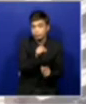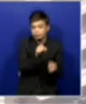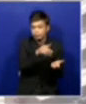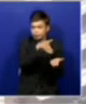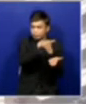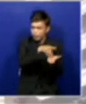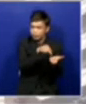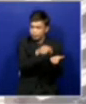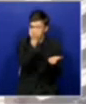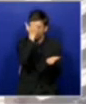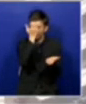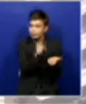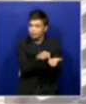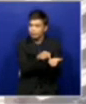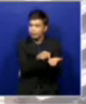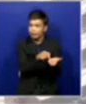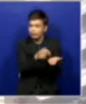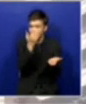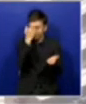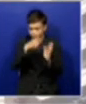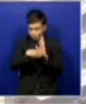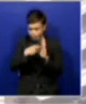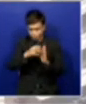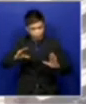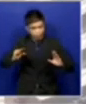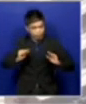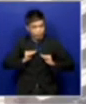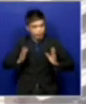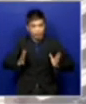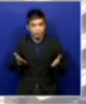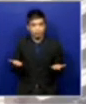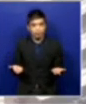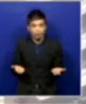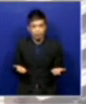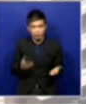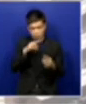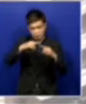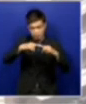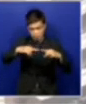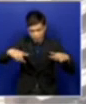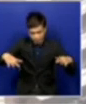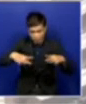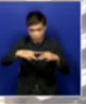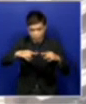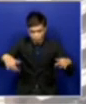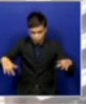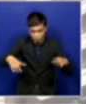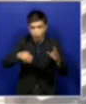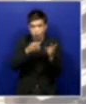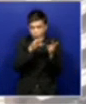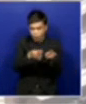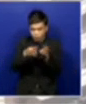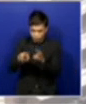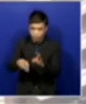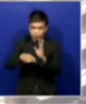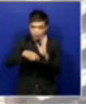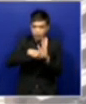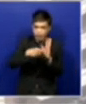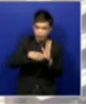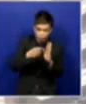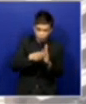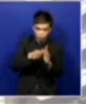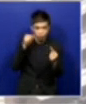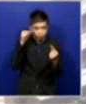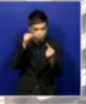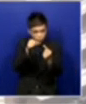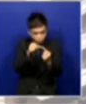ผมบอกว่าผมไม่รับเพราะเหตุผลที่หนึ่งคือขัดหลักการเนี่ยมันขัดกับหลักประชาธิปไต